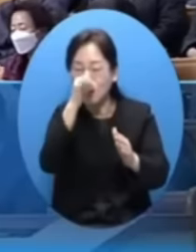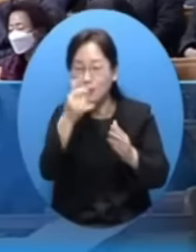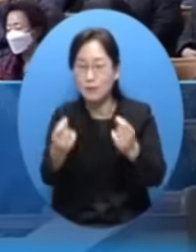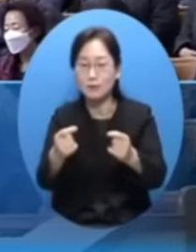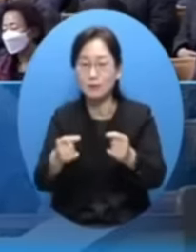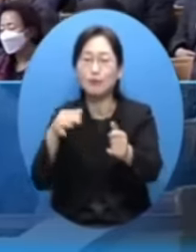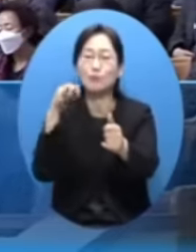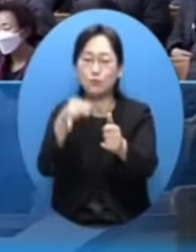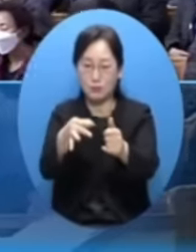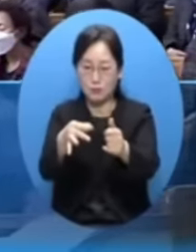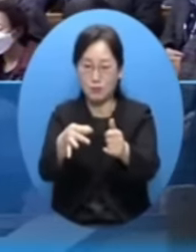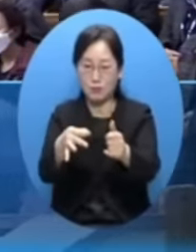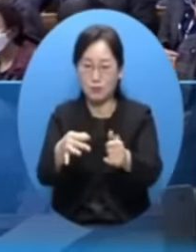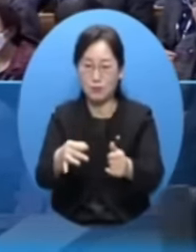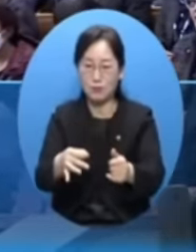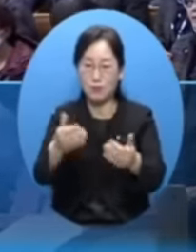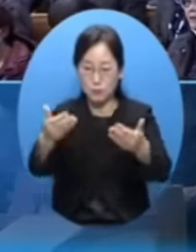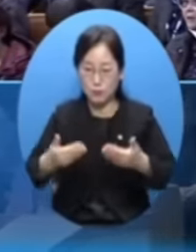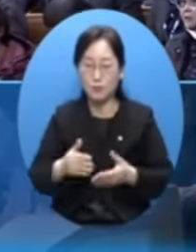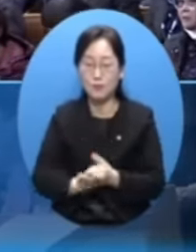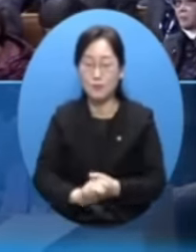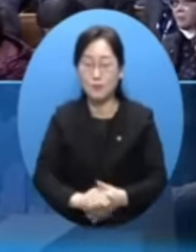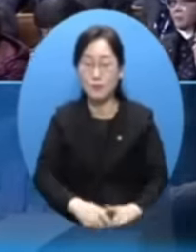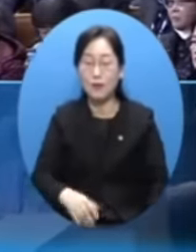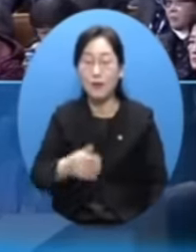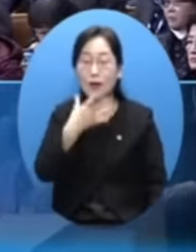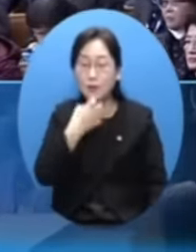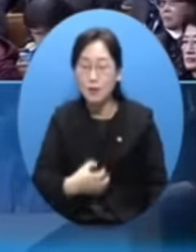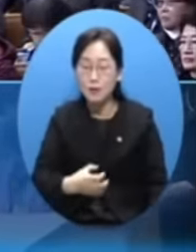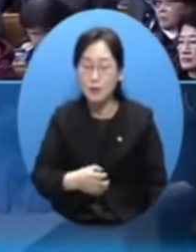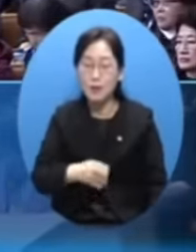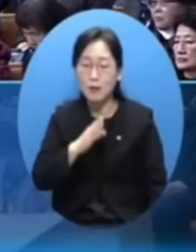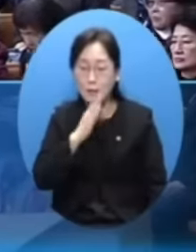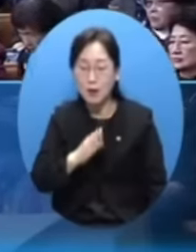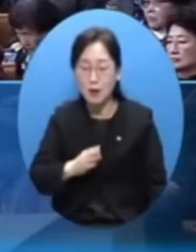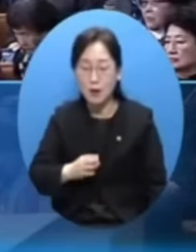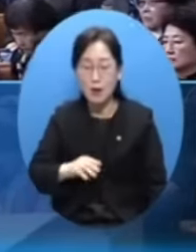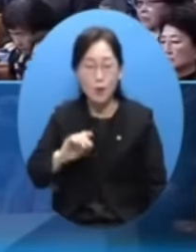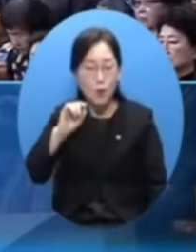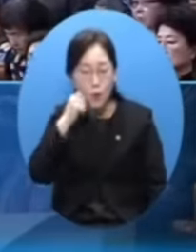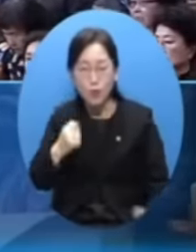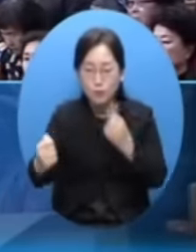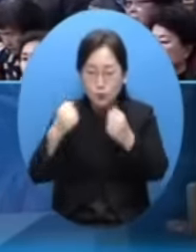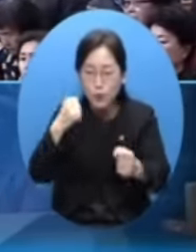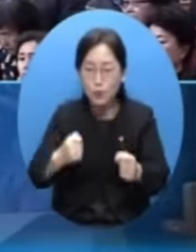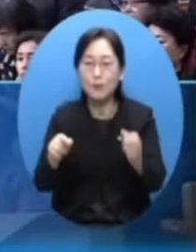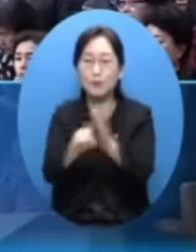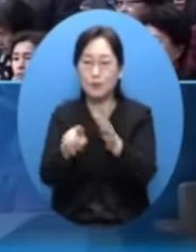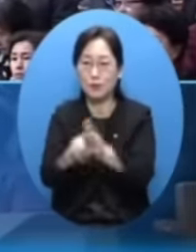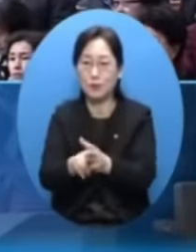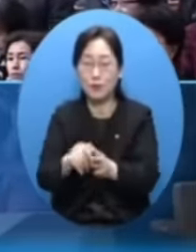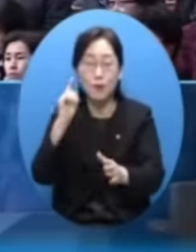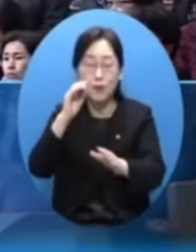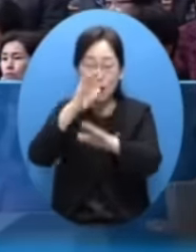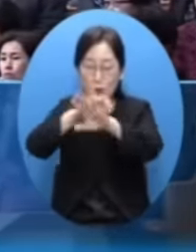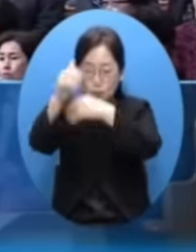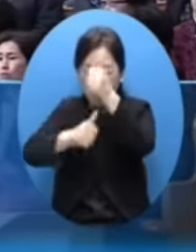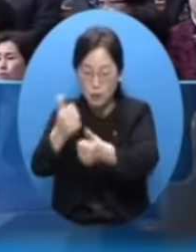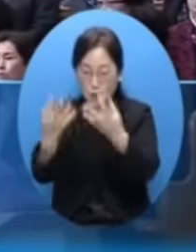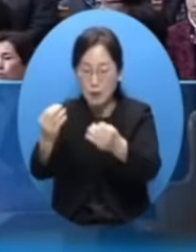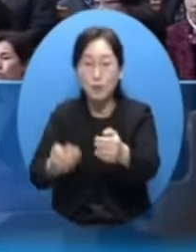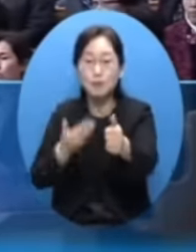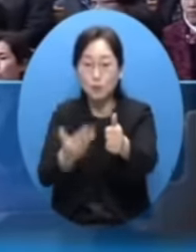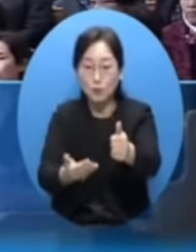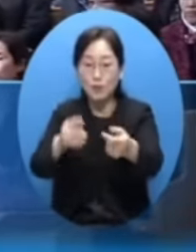이시니라. 아브라함이 바랄 수 없는 중에 바라고 믿었으니 이는 내 후손이 이같으리라 하신 말씀대로 많은 민족의 조상이